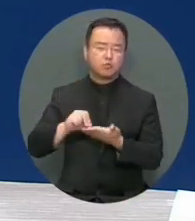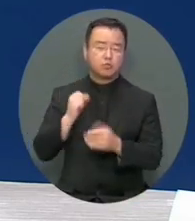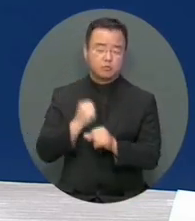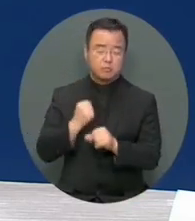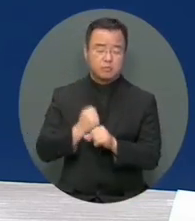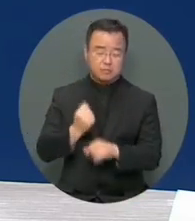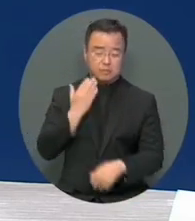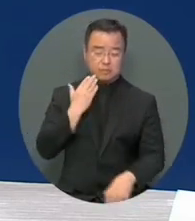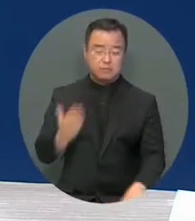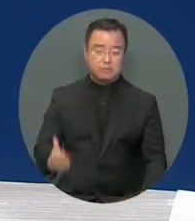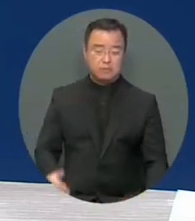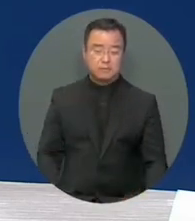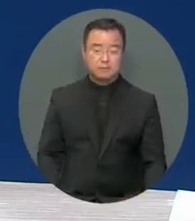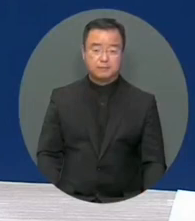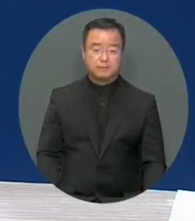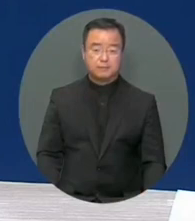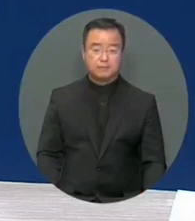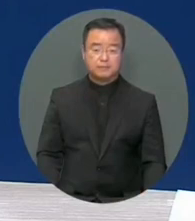생각합니다.